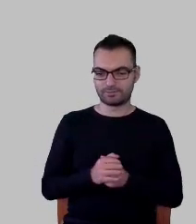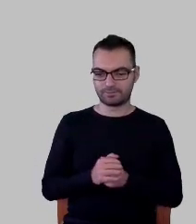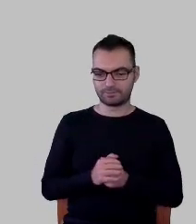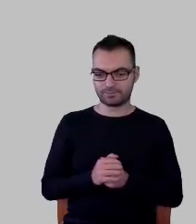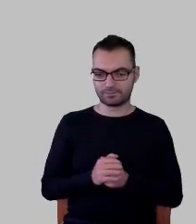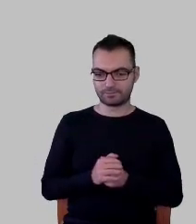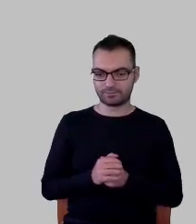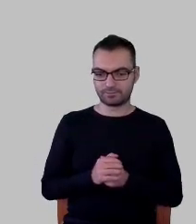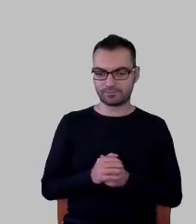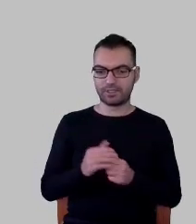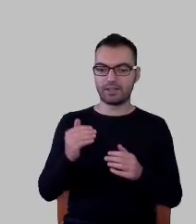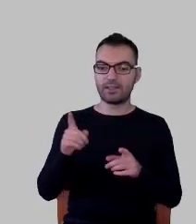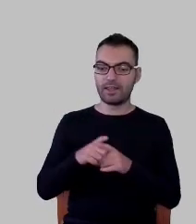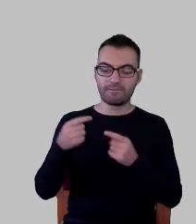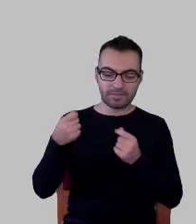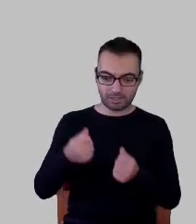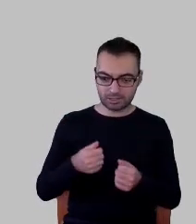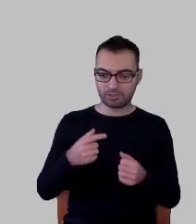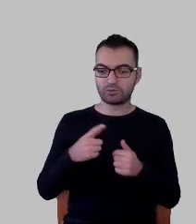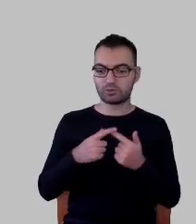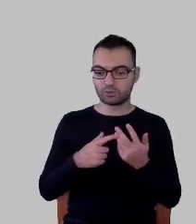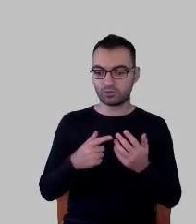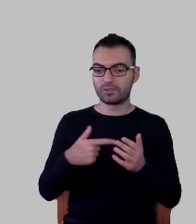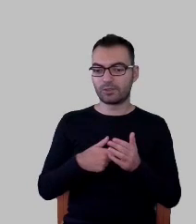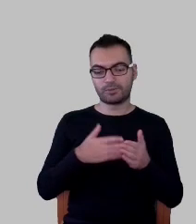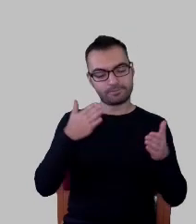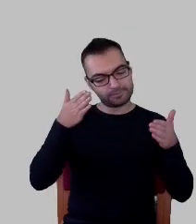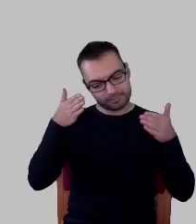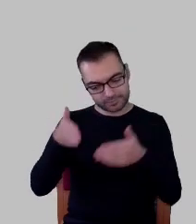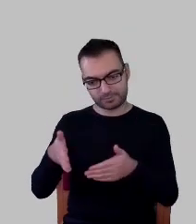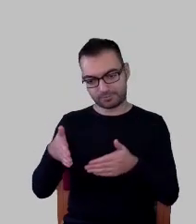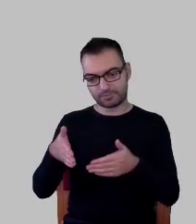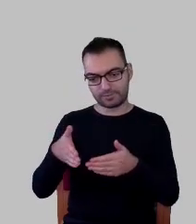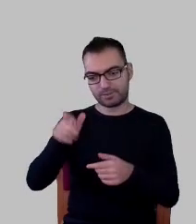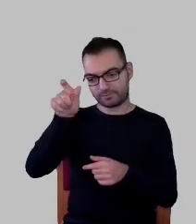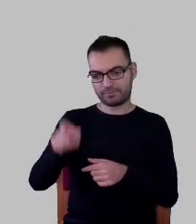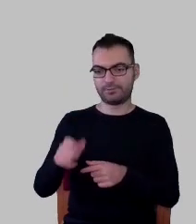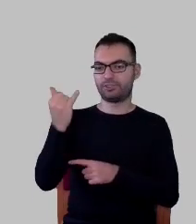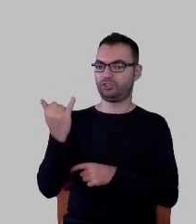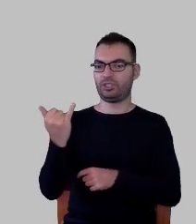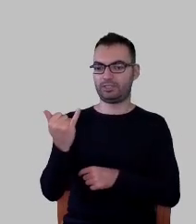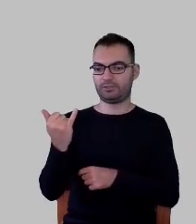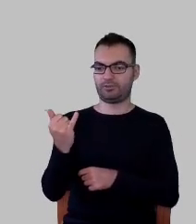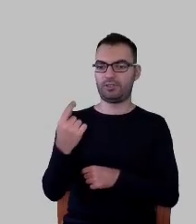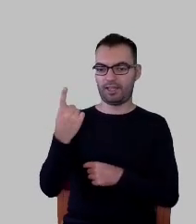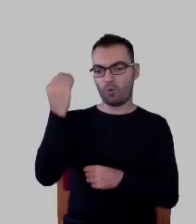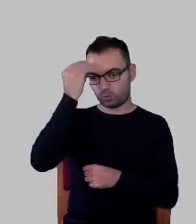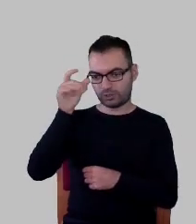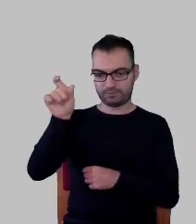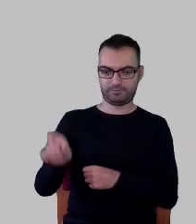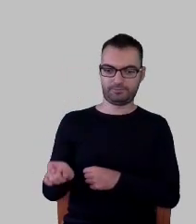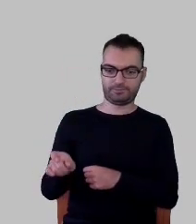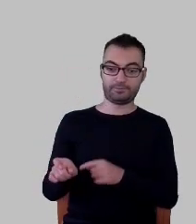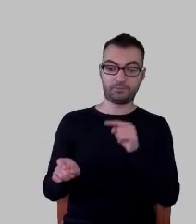kształcenia, wychowania, finansowanie jest skierowany podmiotowo na dziecko, na ucznia. To jest